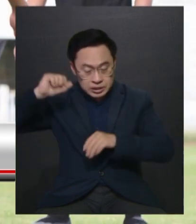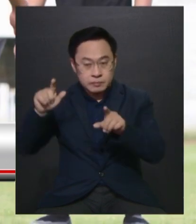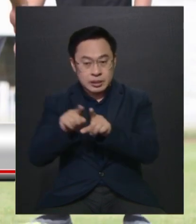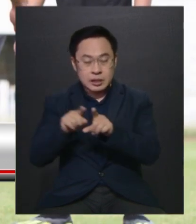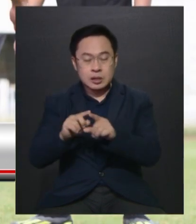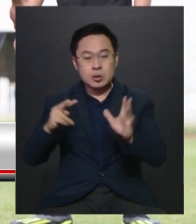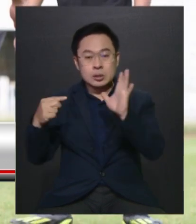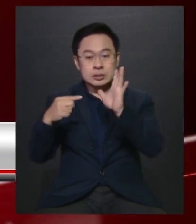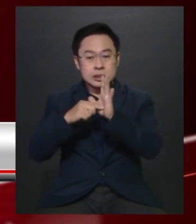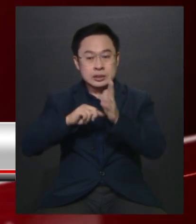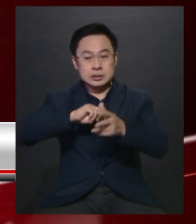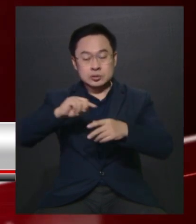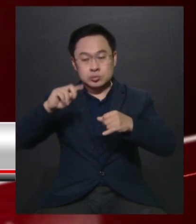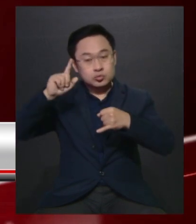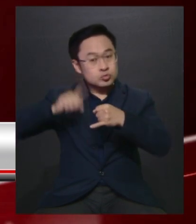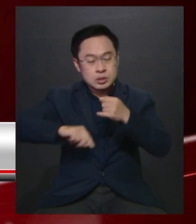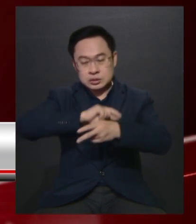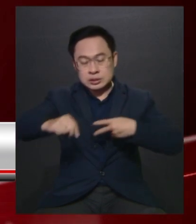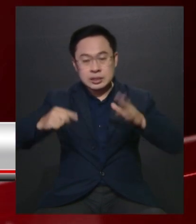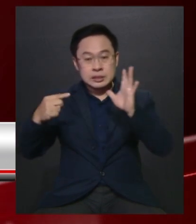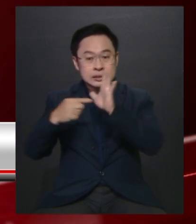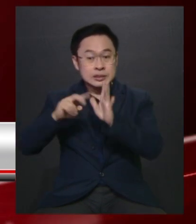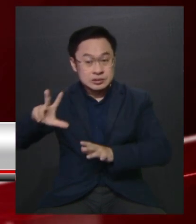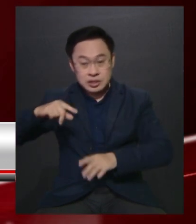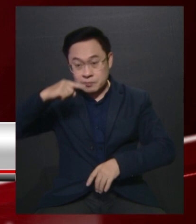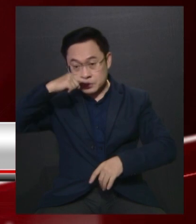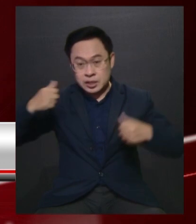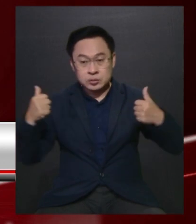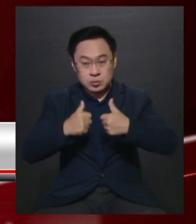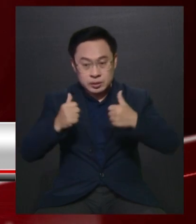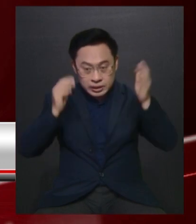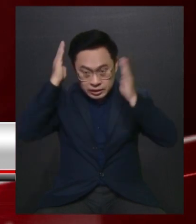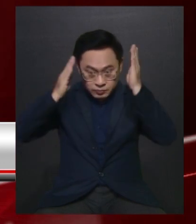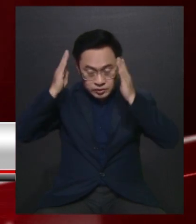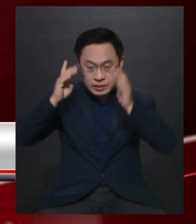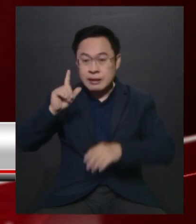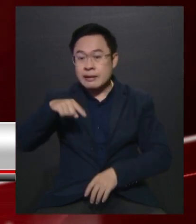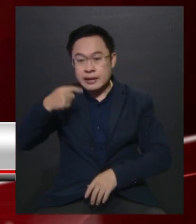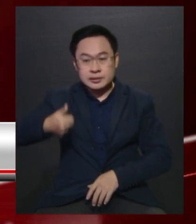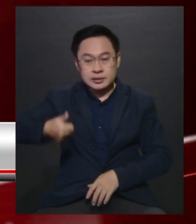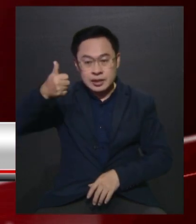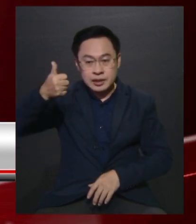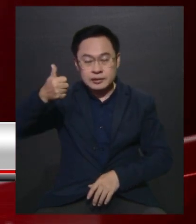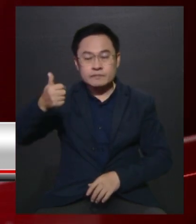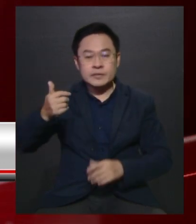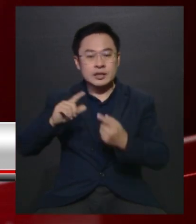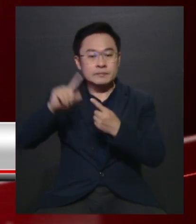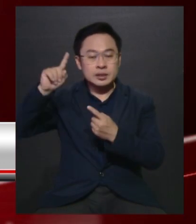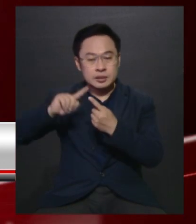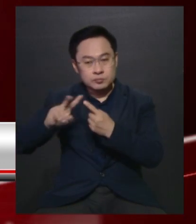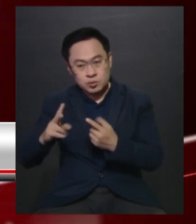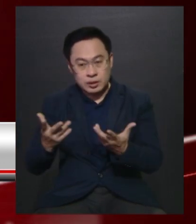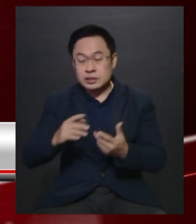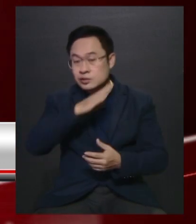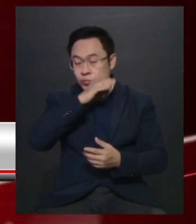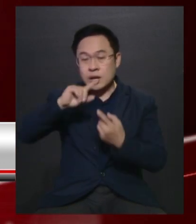ยกับมาเลเซียจะเจอกันเหมือนเป็นการแย่งแชมป์กลุ่มคราวนี้นะคะก็อย่างที่คุณแม็กบอกไปว่าเป็นแชมป์กลุ่ ม ผ่านเข้าไปเล่นรอบสุดท้าย